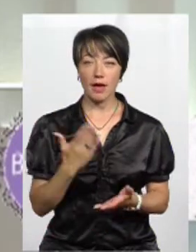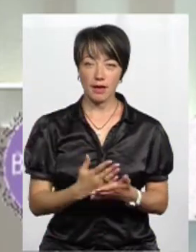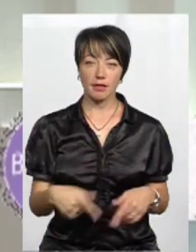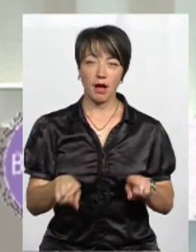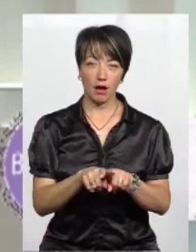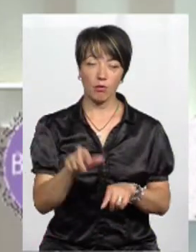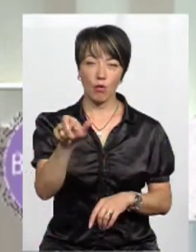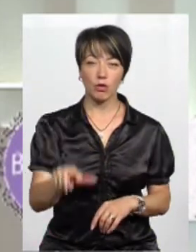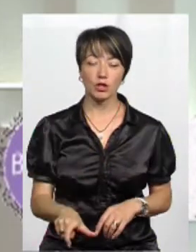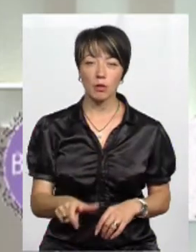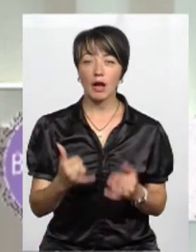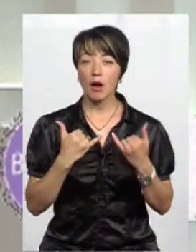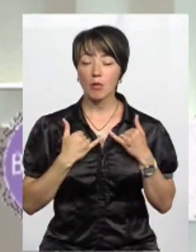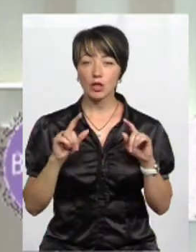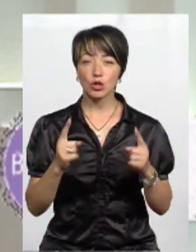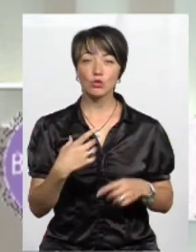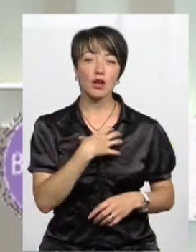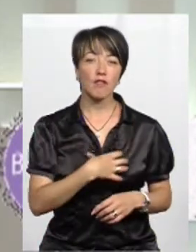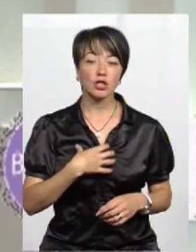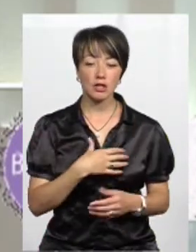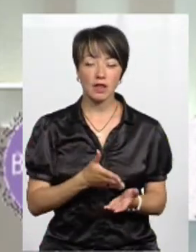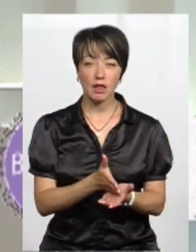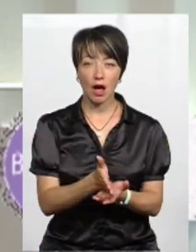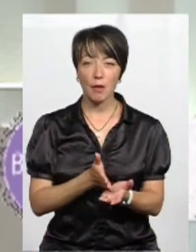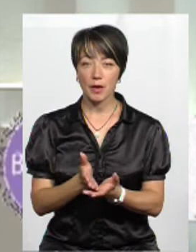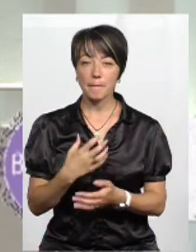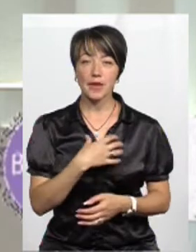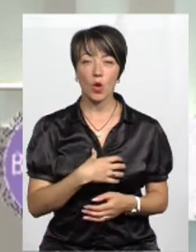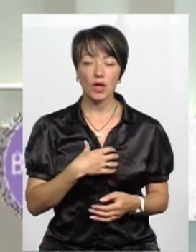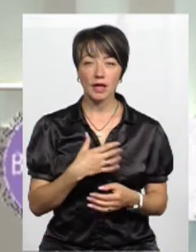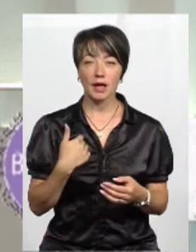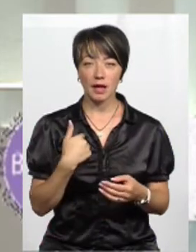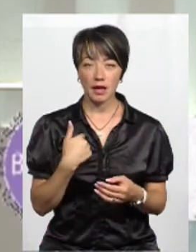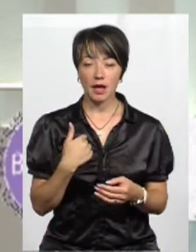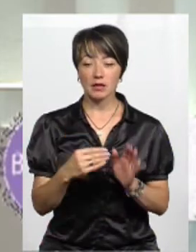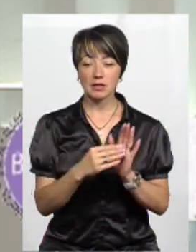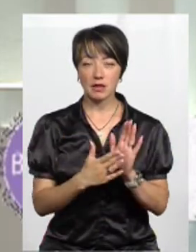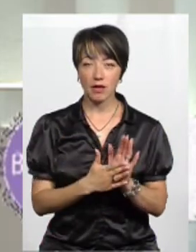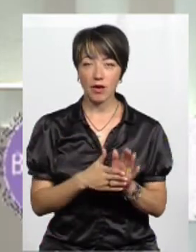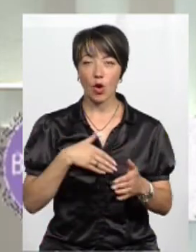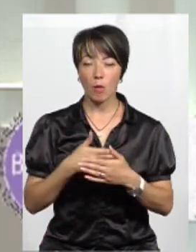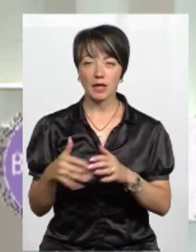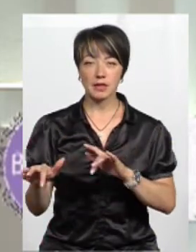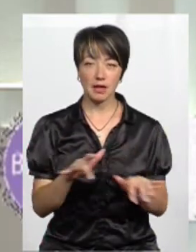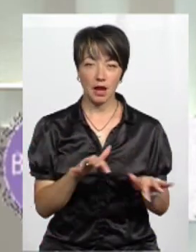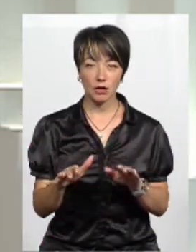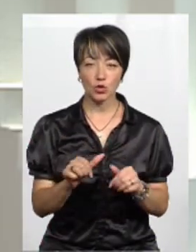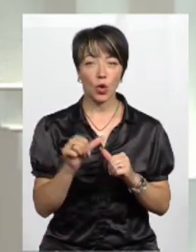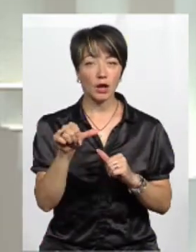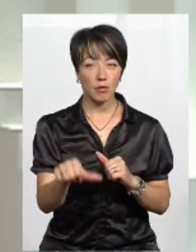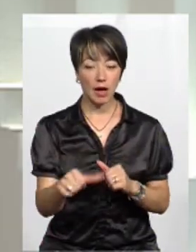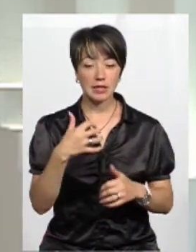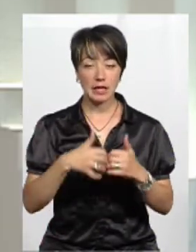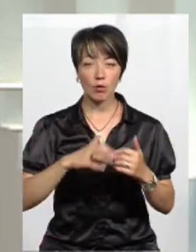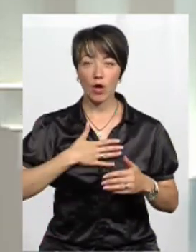таким обличчям. Для мене дуже важливо ті напрямки і ті пріоритети, які я ставив до цього в громадській діяльності. Зокрема,